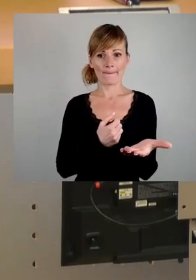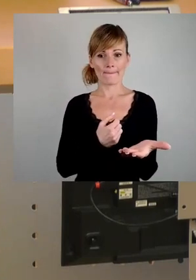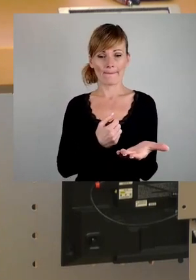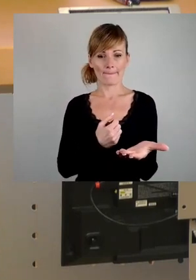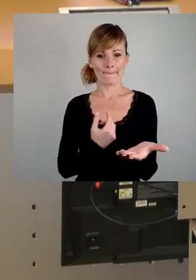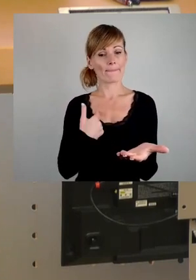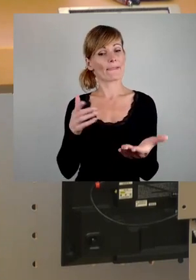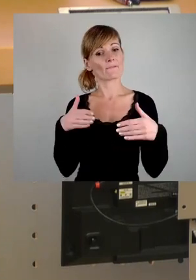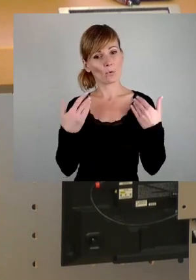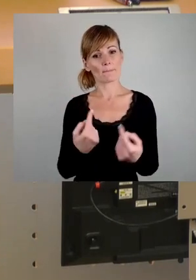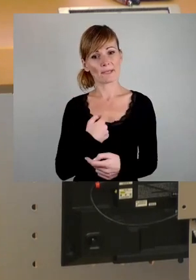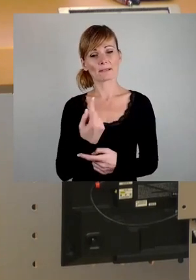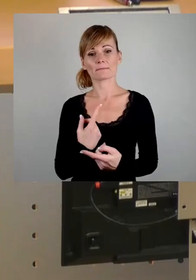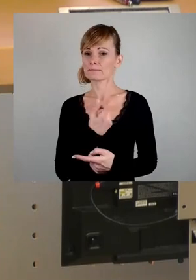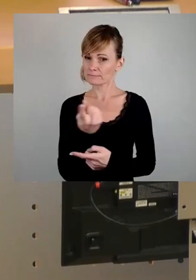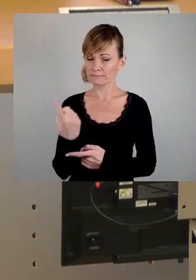eine breite Zustimmung.